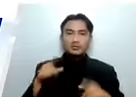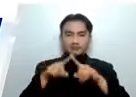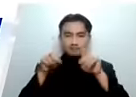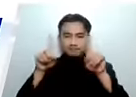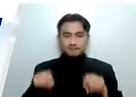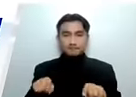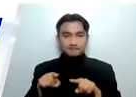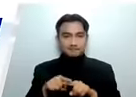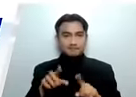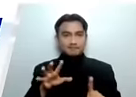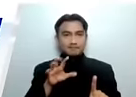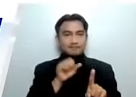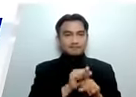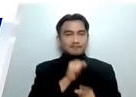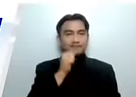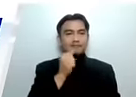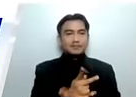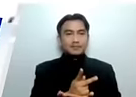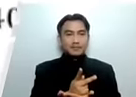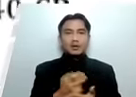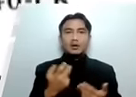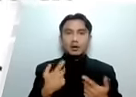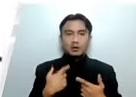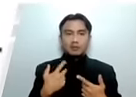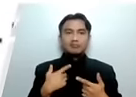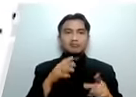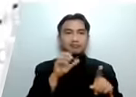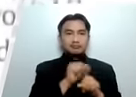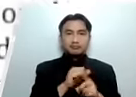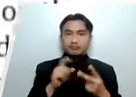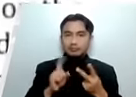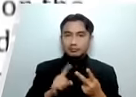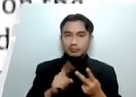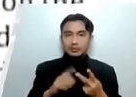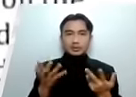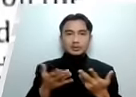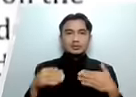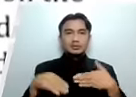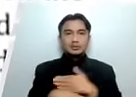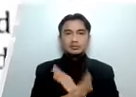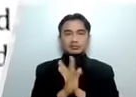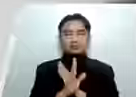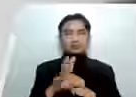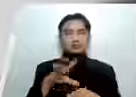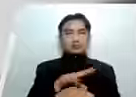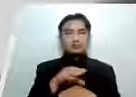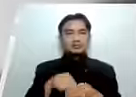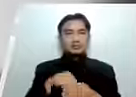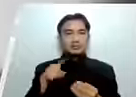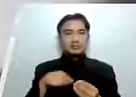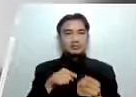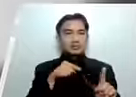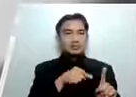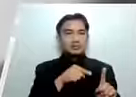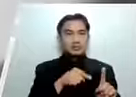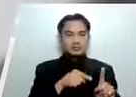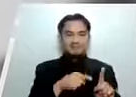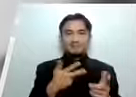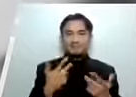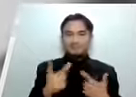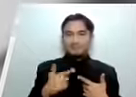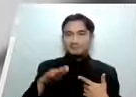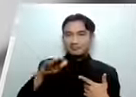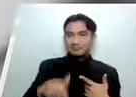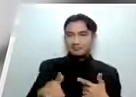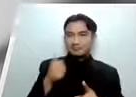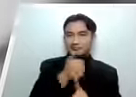Quibuloy. May arrest warrant din laban kay Quibuloy sa Davao City, kaugnay naman sa kasong child abuse. Ipinaaresto rin